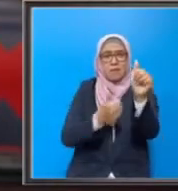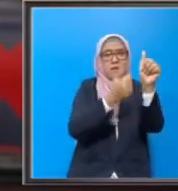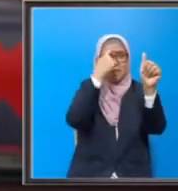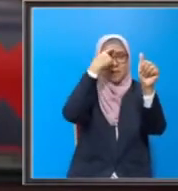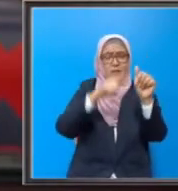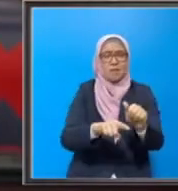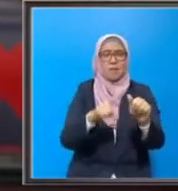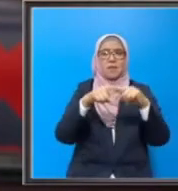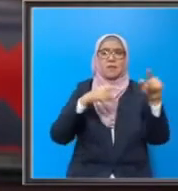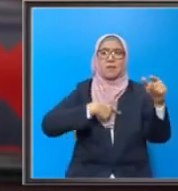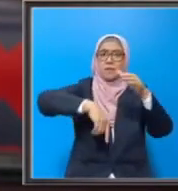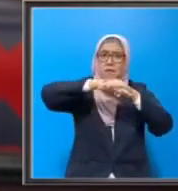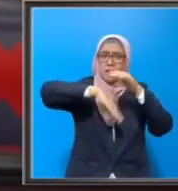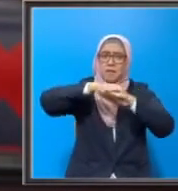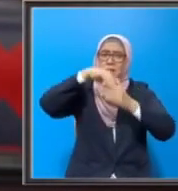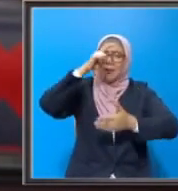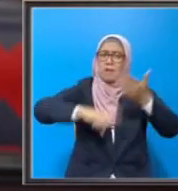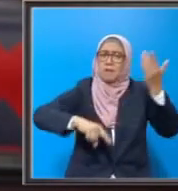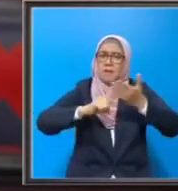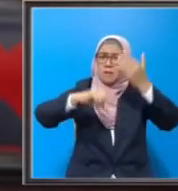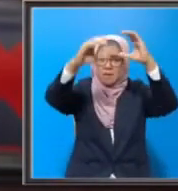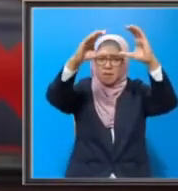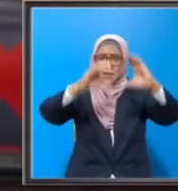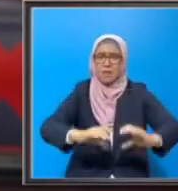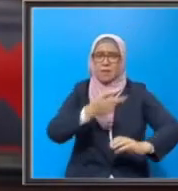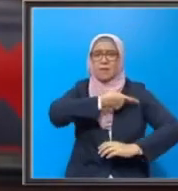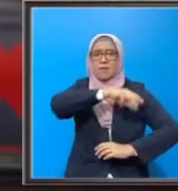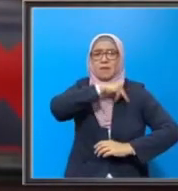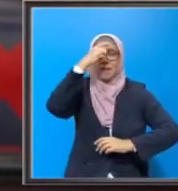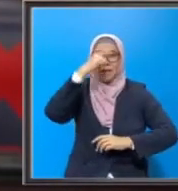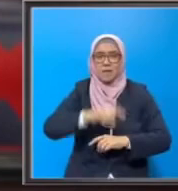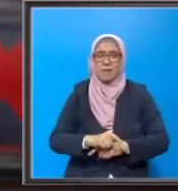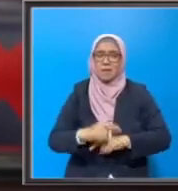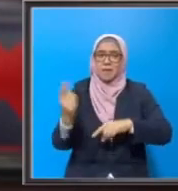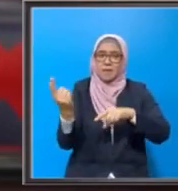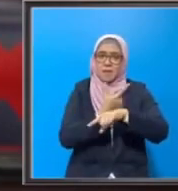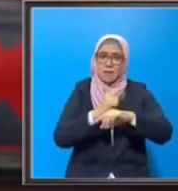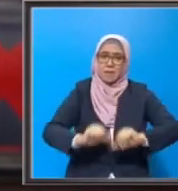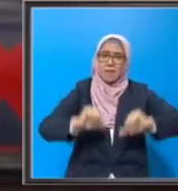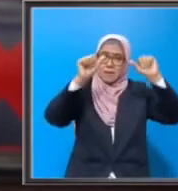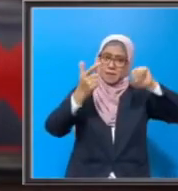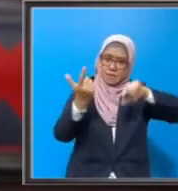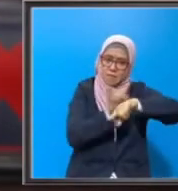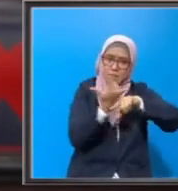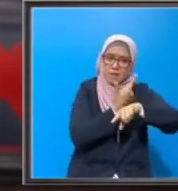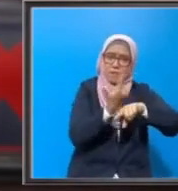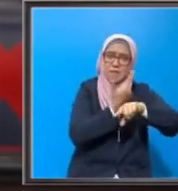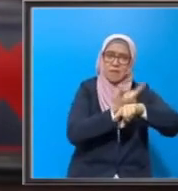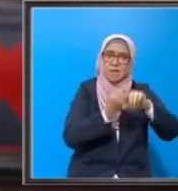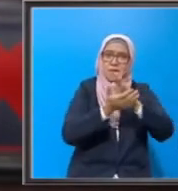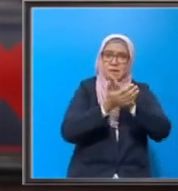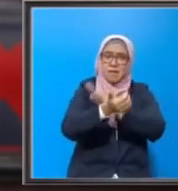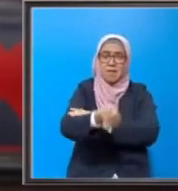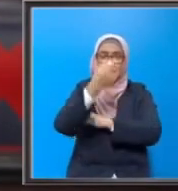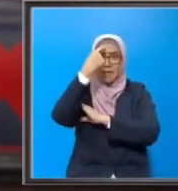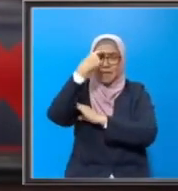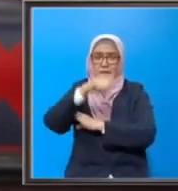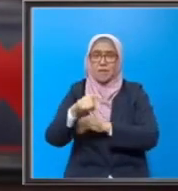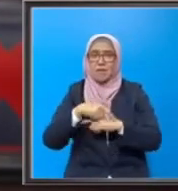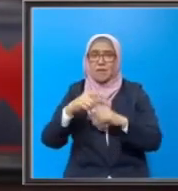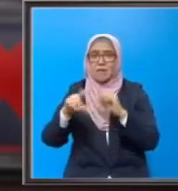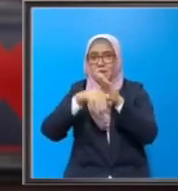bagi meningkatkan skill pemain pelapis Bagaimana wujudkan pemain yang hebat dalam Kancah bola sepak negara